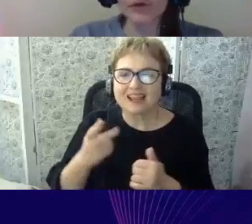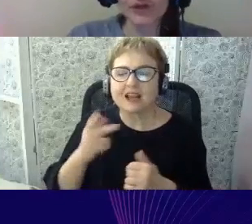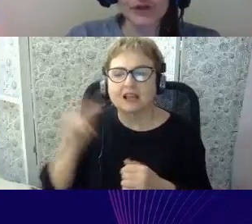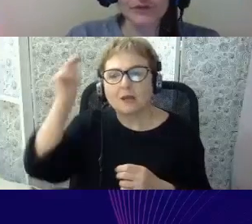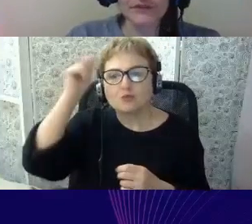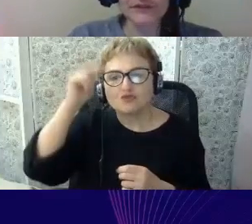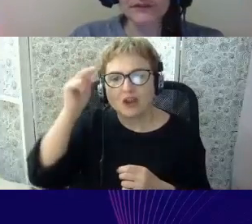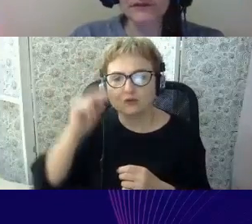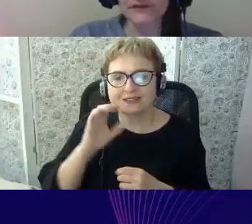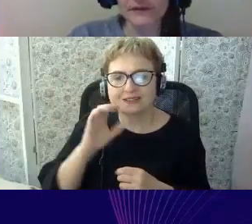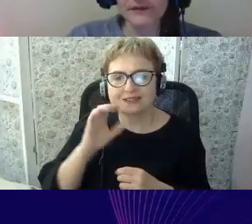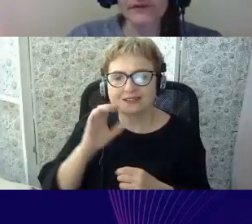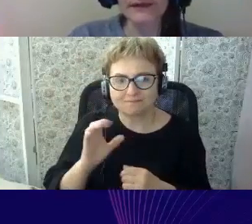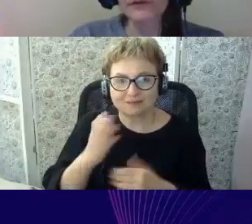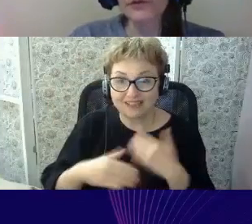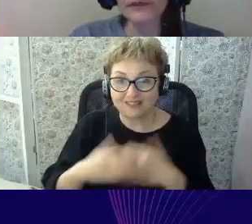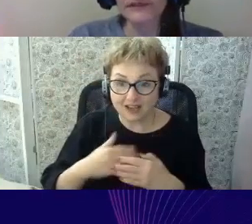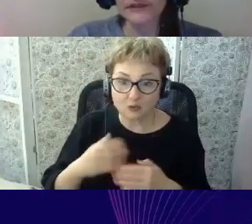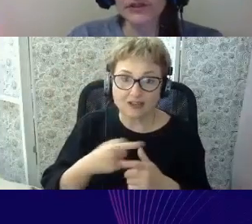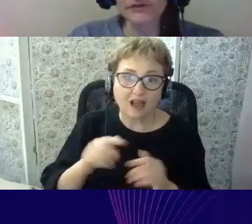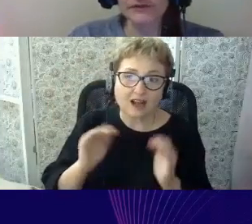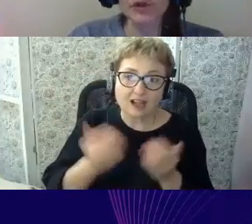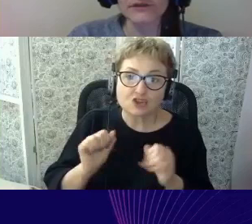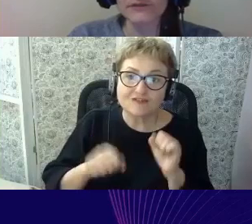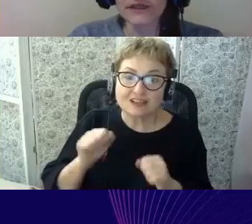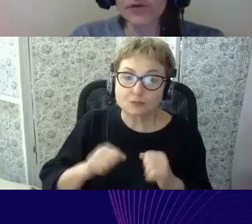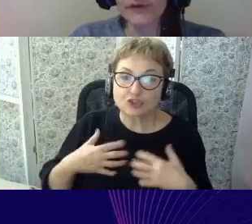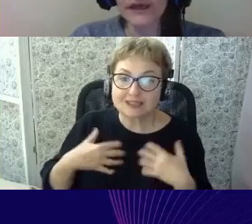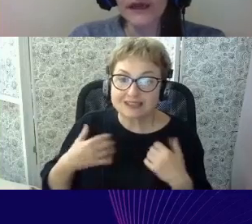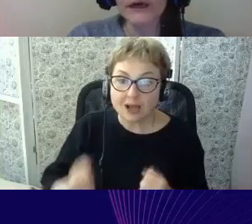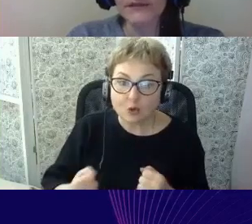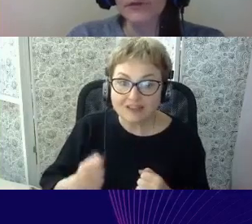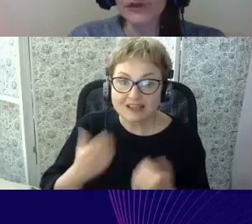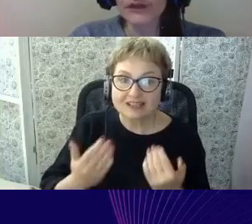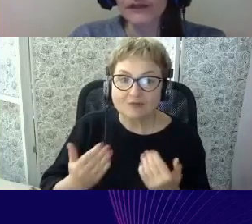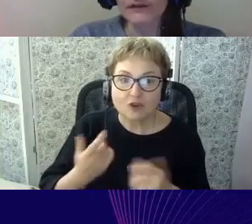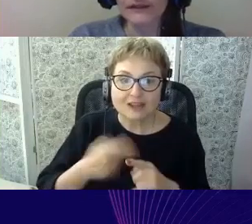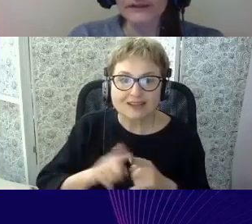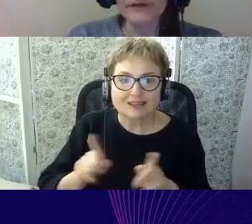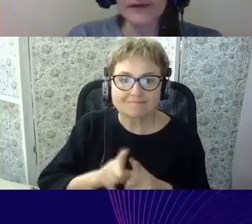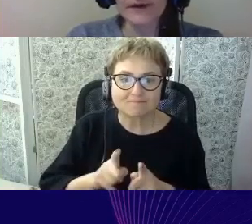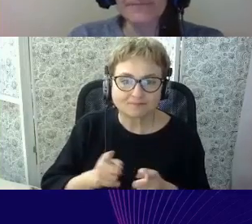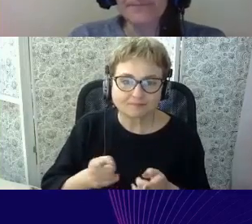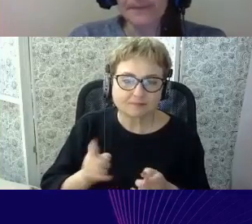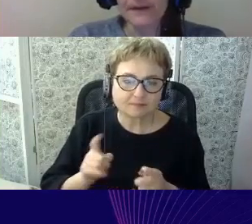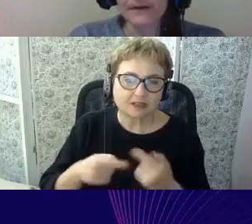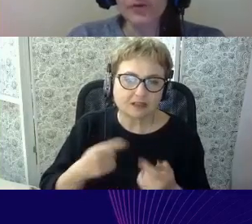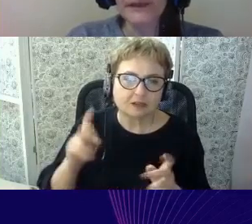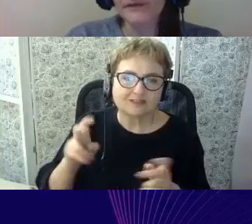с обучающимися с инвалидностью или с ограниченными возможностями здоровья, а сегодня это так